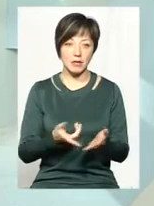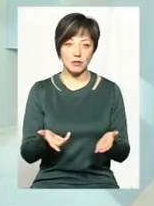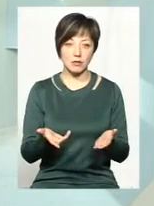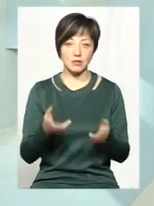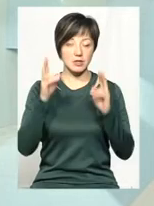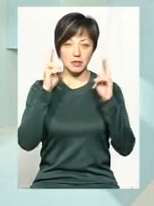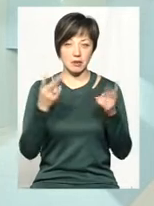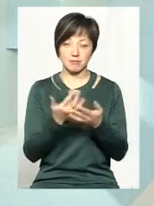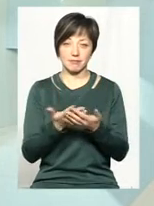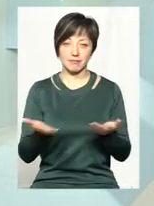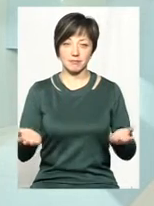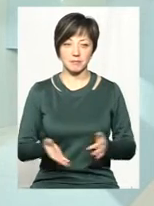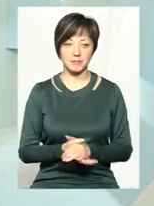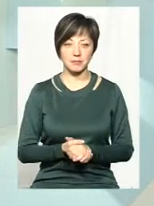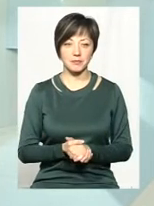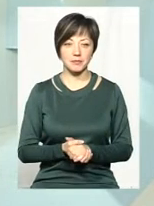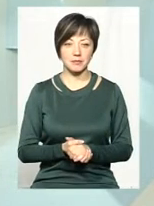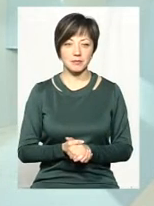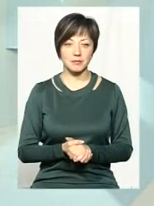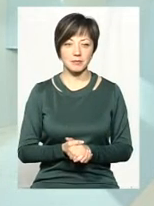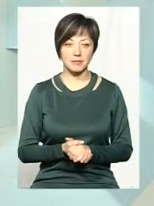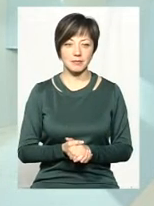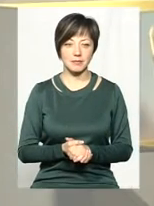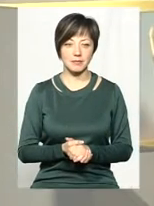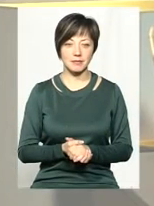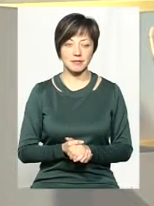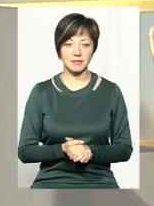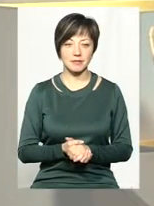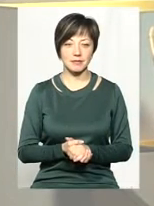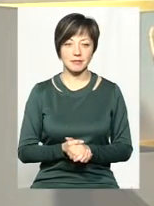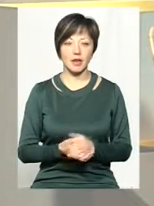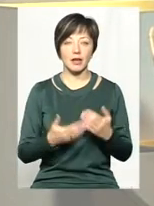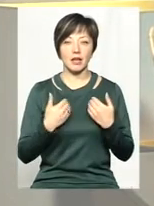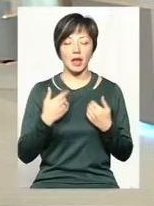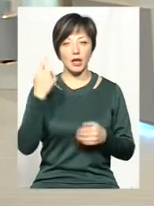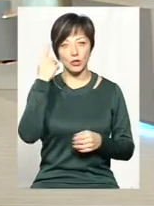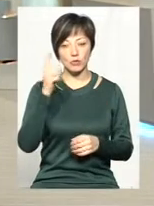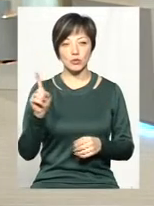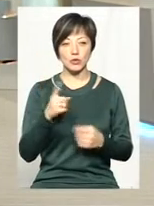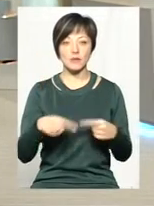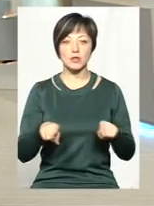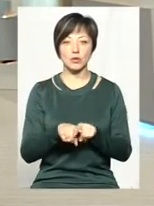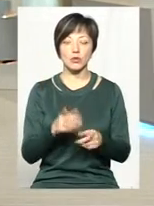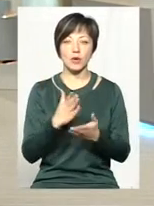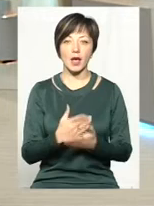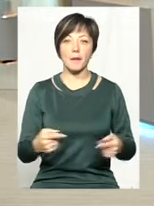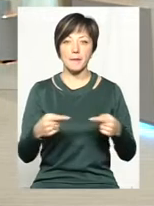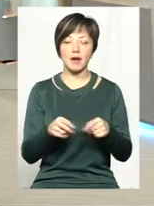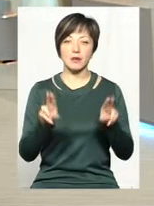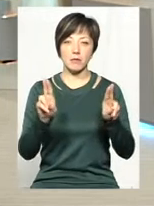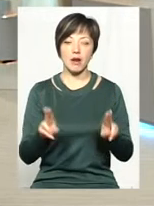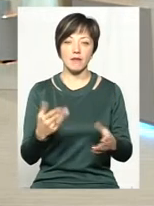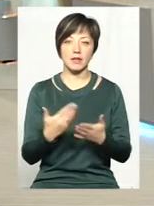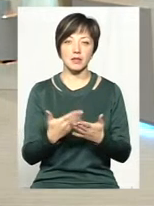я не знаю, ну. Я не знаю, як навчати добру. Я думаю, що все одно є певні правила.